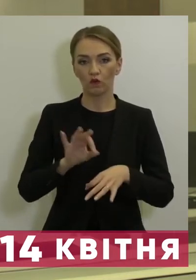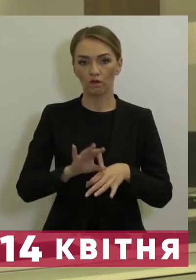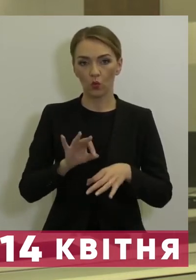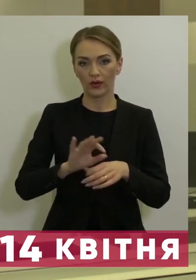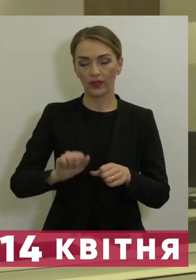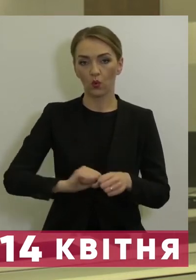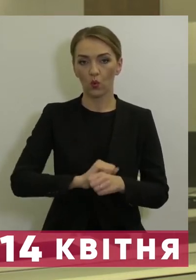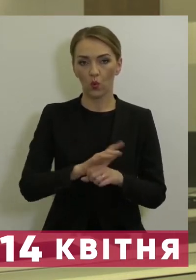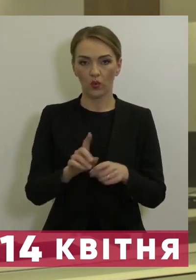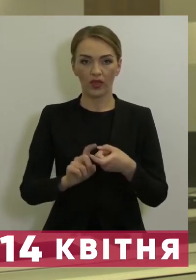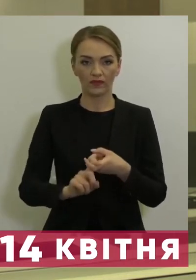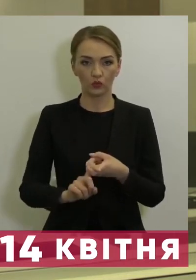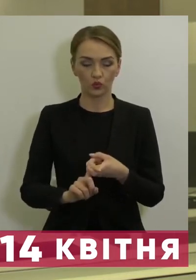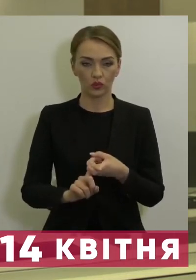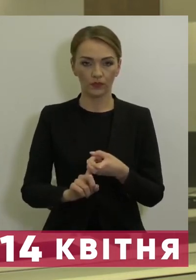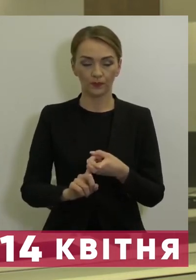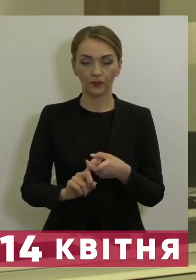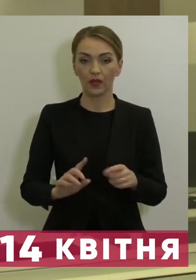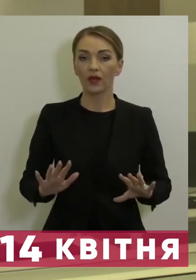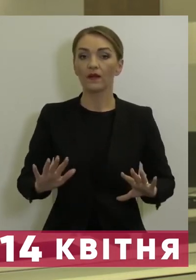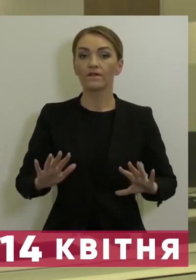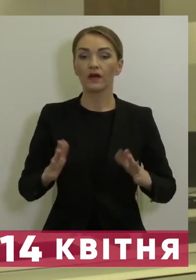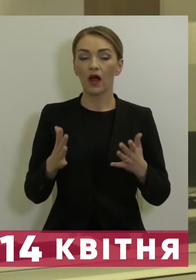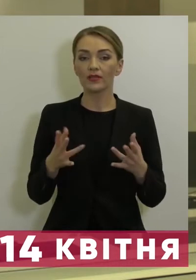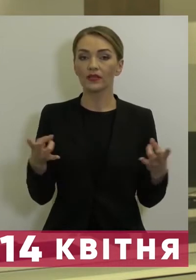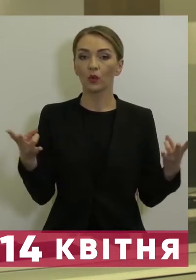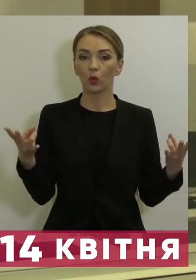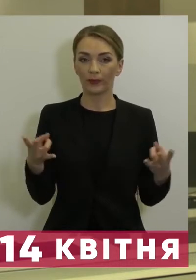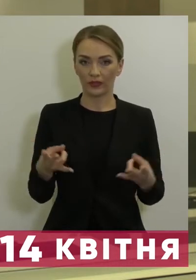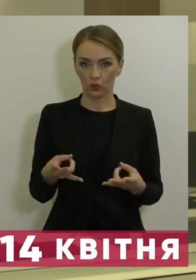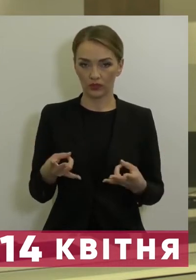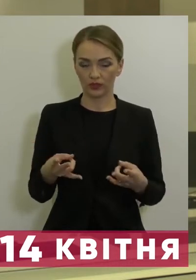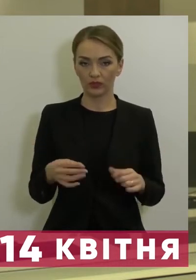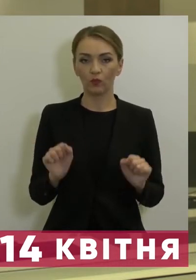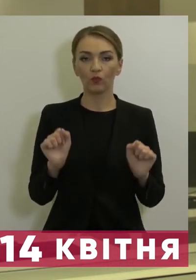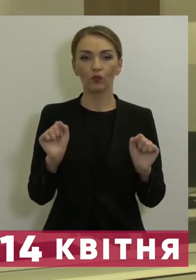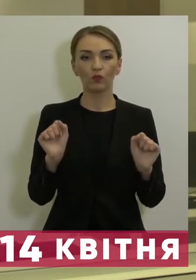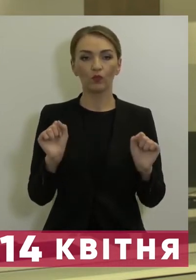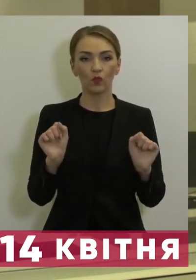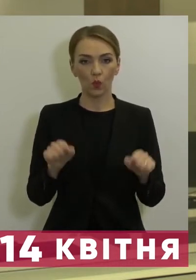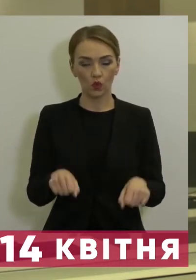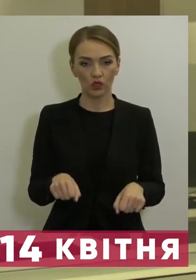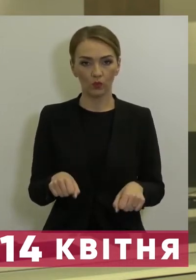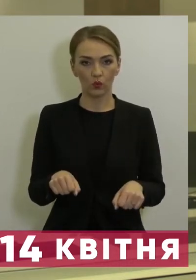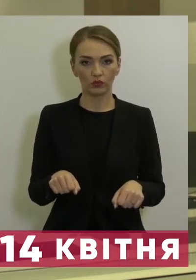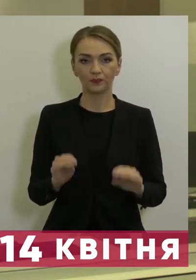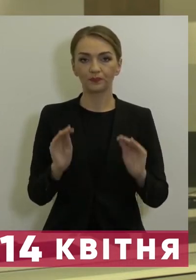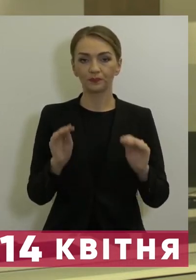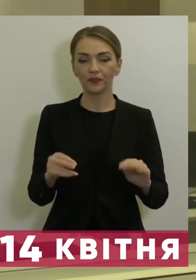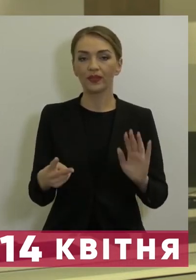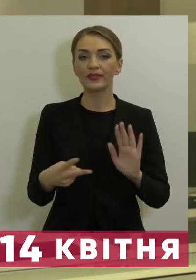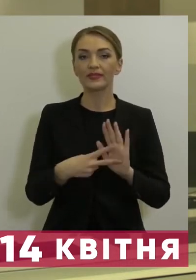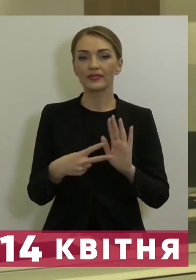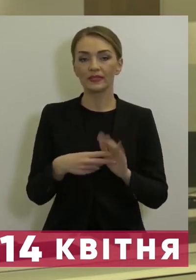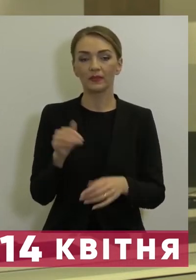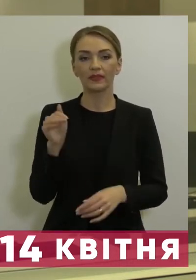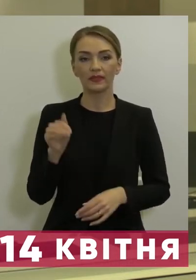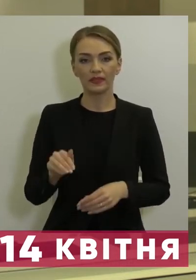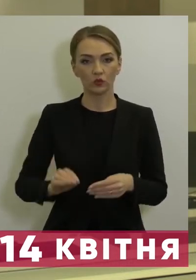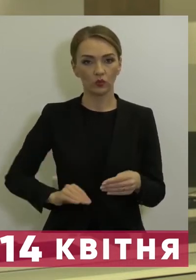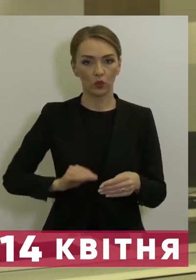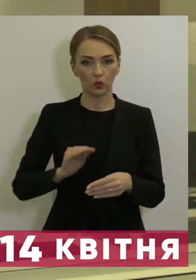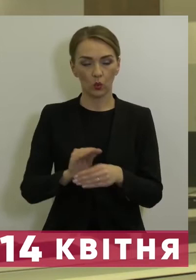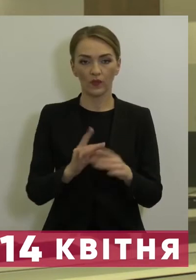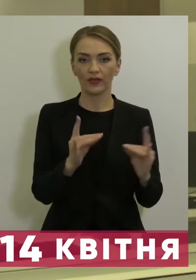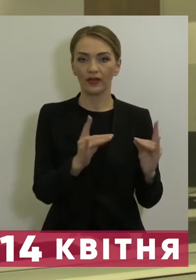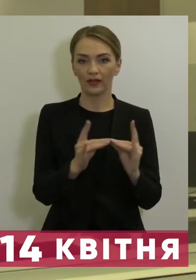коронавірус. В разі необхідності можемо розгорнути 7 тисяч